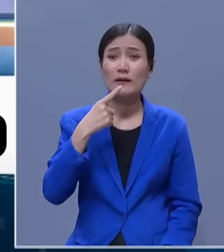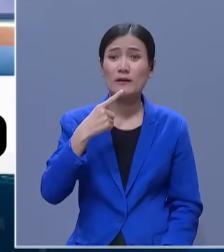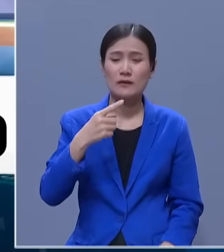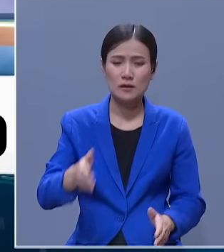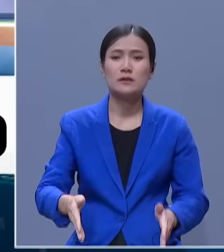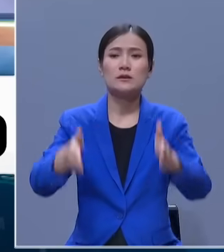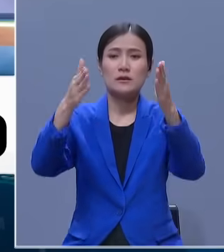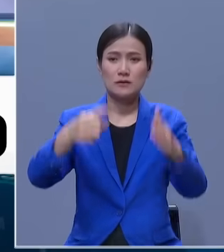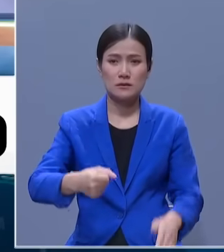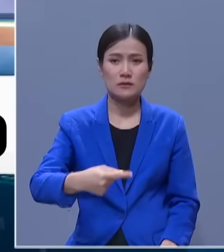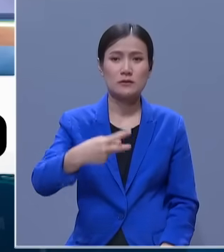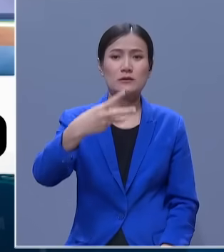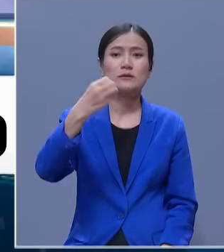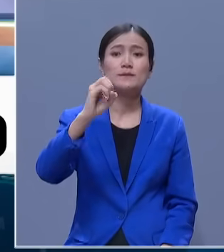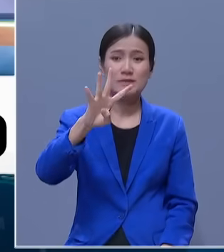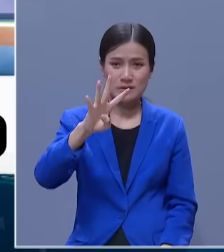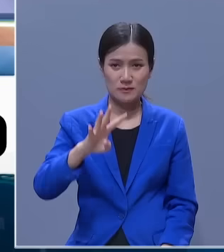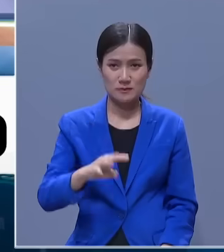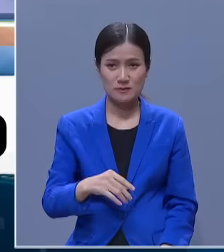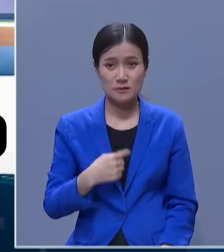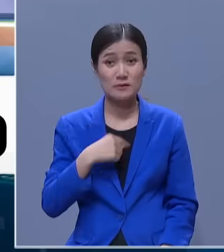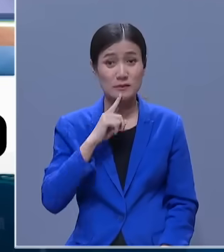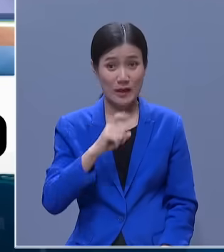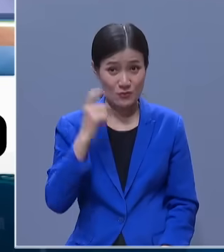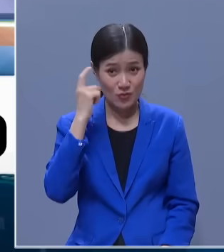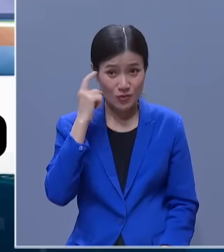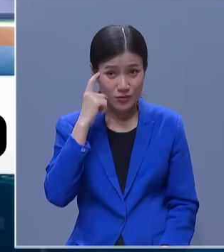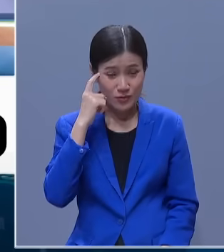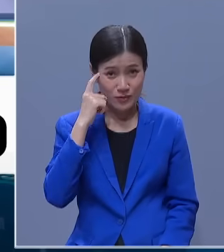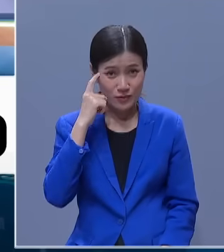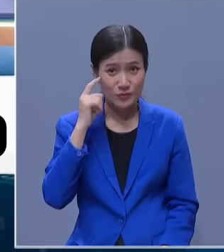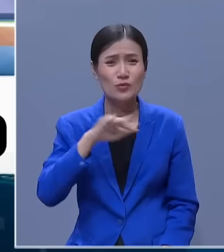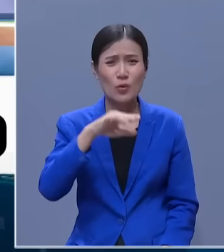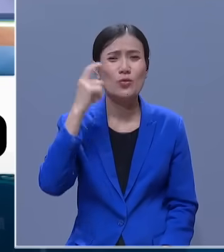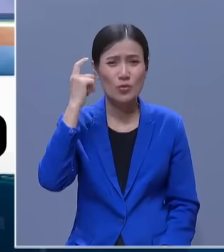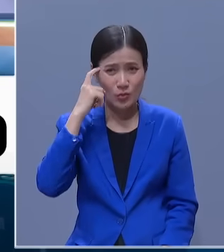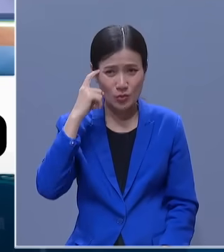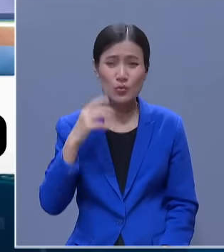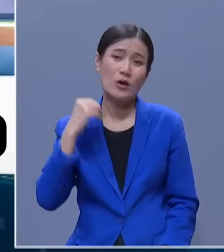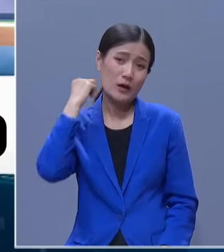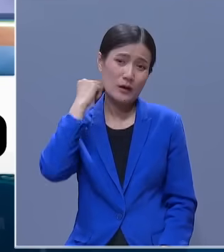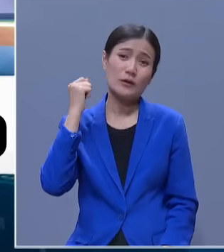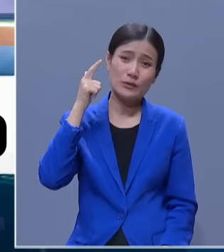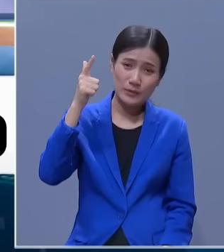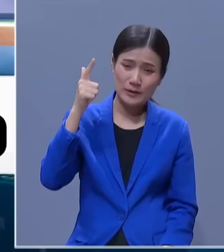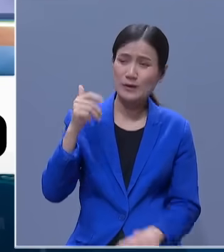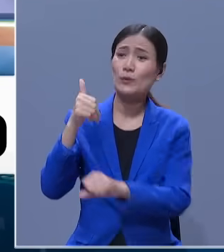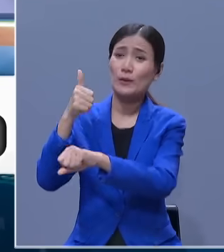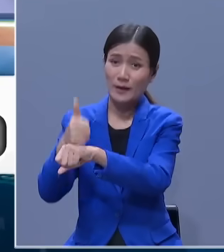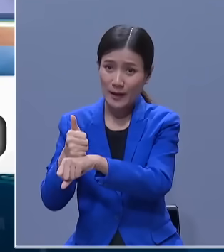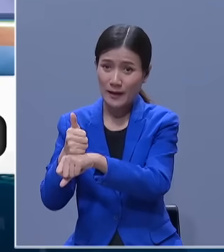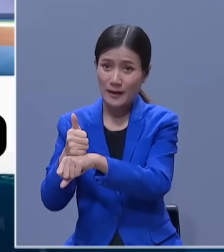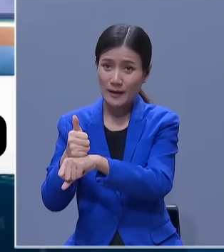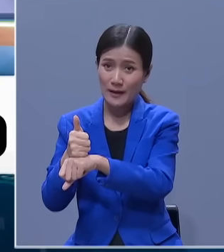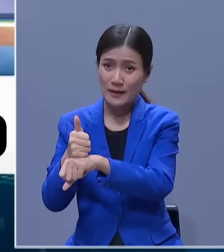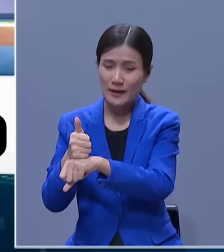ต่คุณผู้ชมรู้กันอยู่แล้วว่าหมายถึงใครนะคะและการที่จะให้คุณอุ๊งอิ๊งมานั่งในตำแหน่งหัวหน้านี่